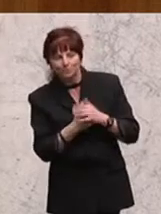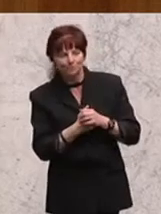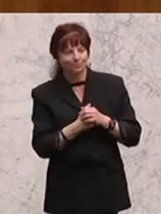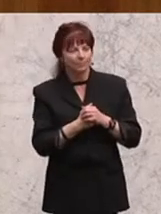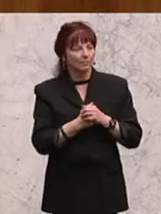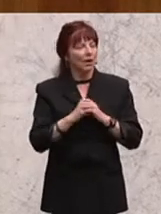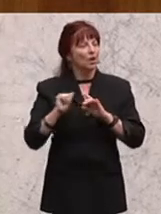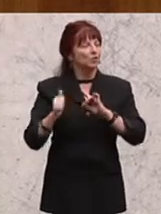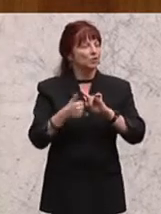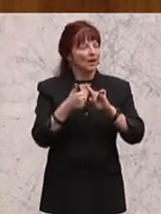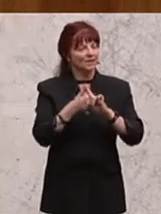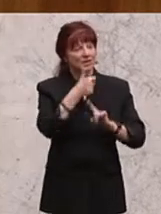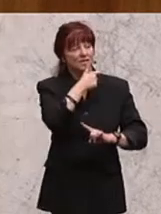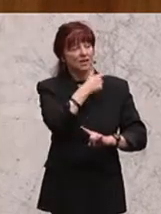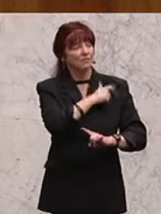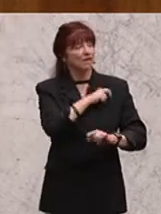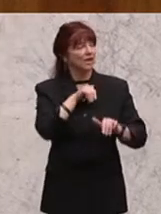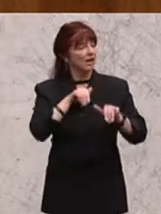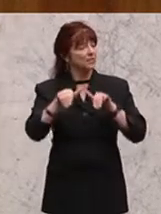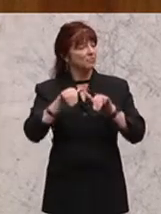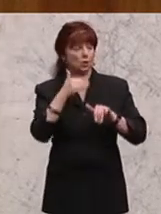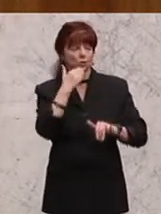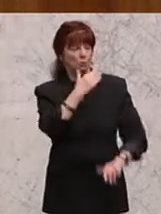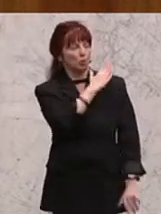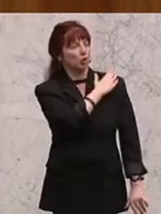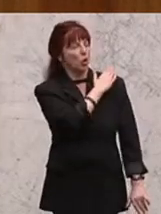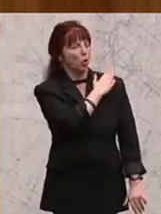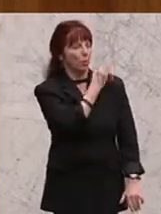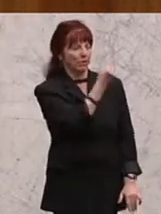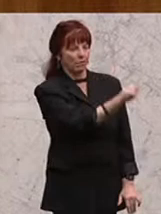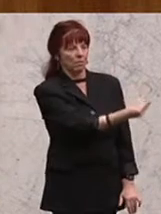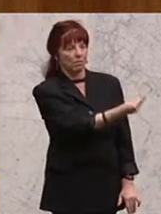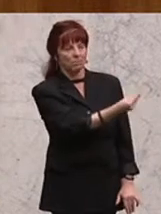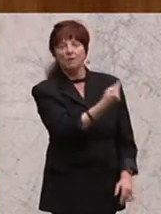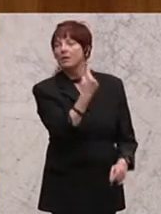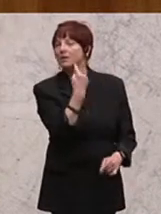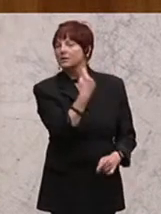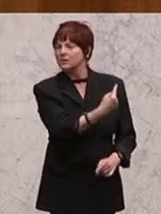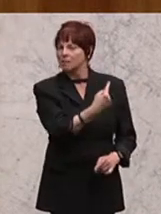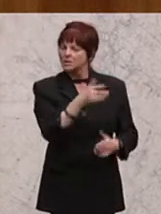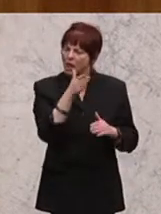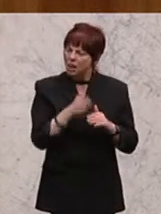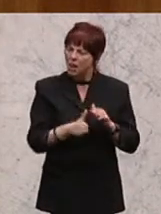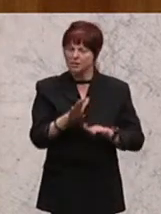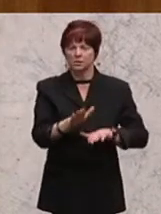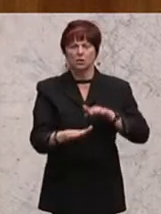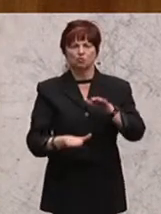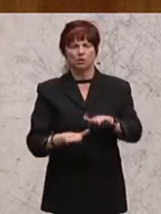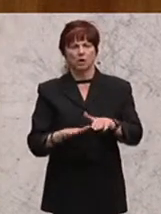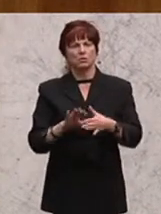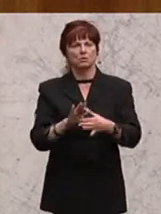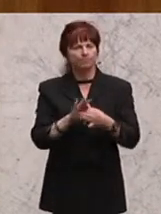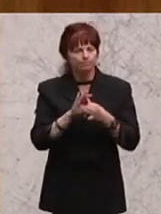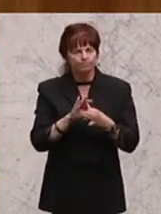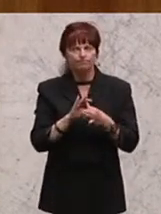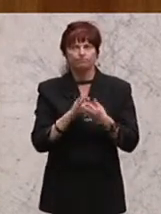Herr Finanzminister, ein Wort des Lobes für Ihren Schritt, den Sie zuletzt gesetzt haben in Richtung